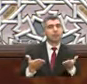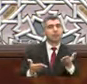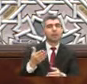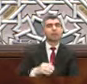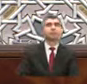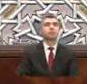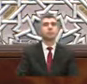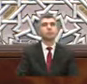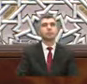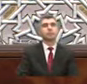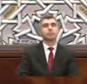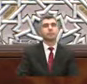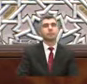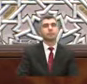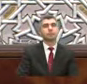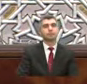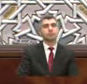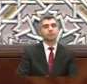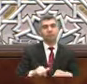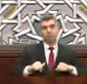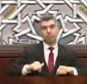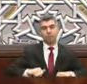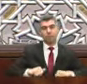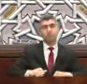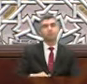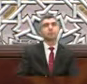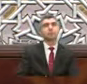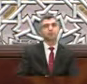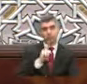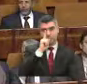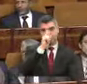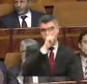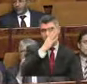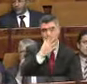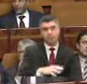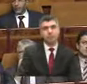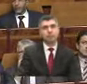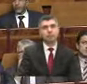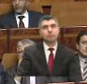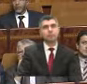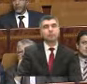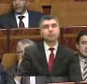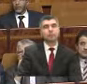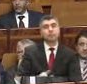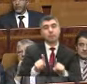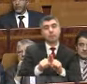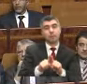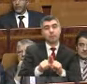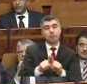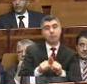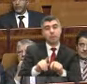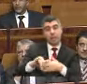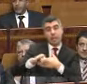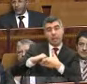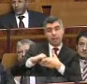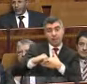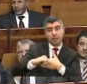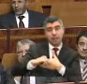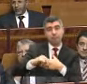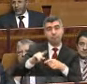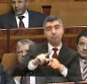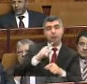تفضل سيد النائب. السيد الوزير، غير نتمنى ان شاء الله ان بوعرفه كذلك تستفيد واقليم فيكيك بصفه عامه